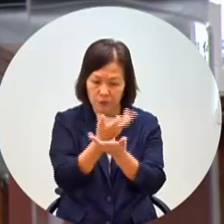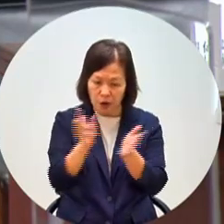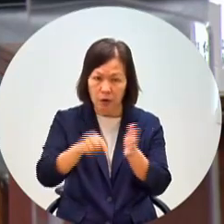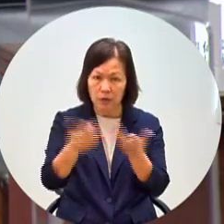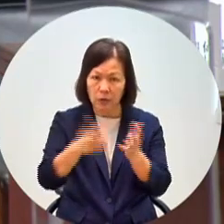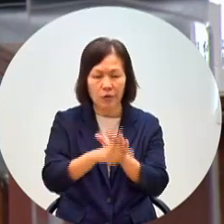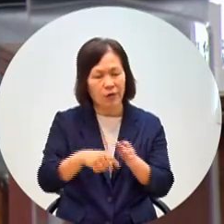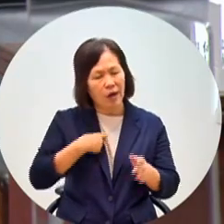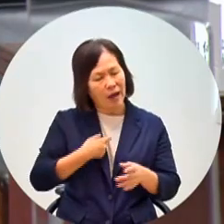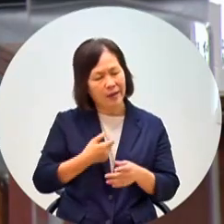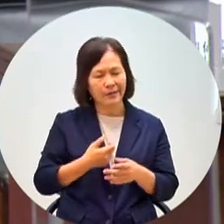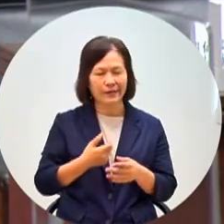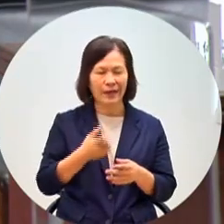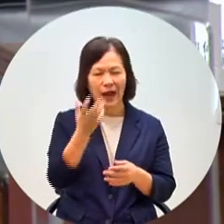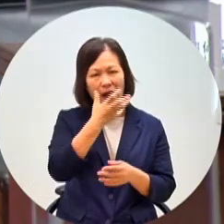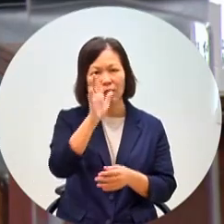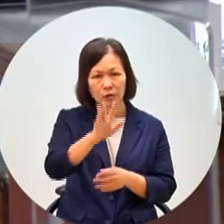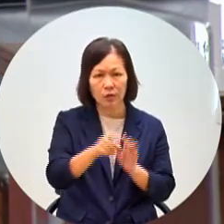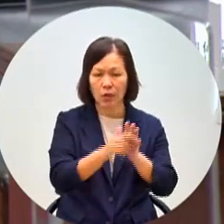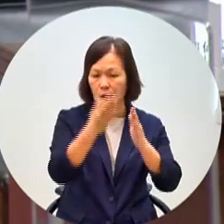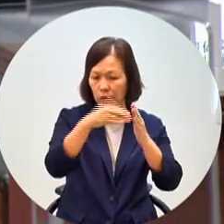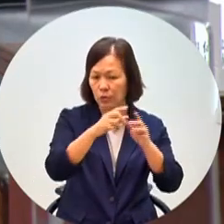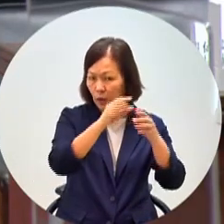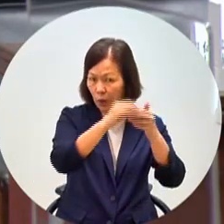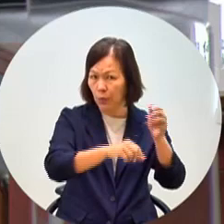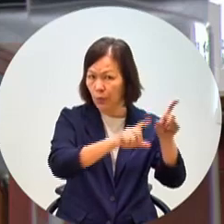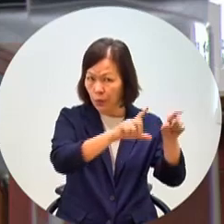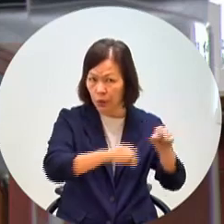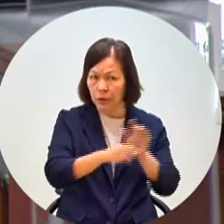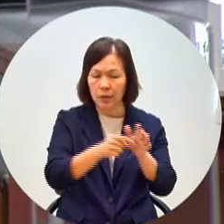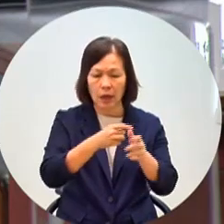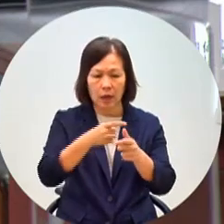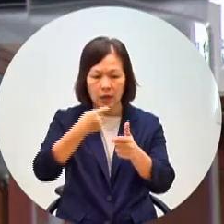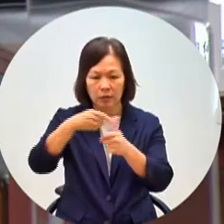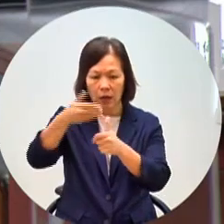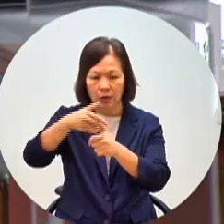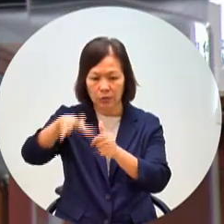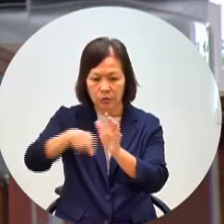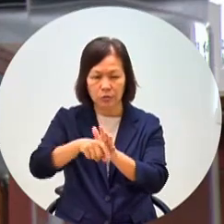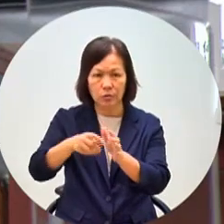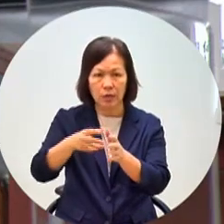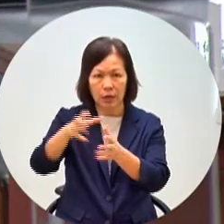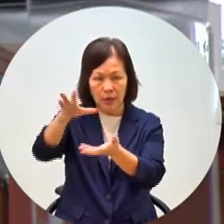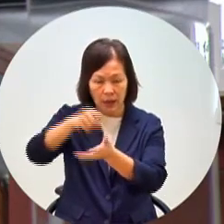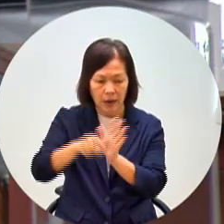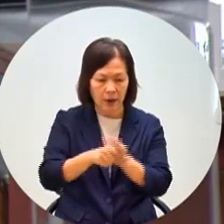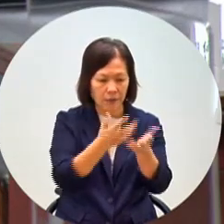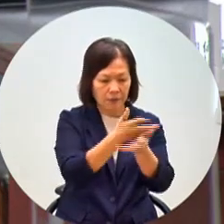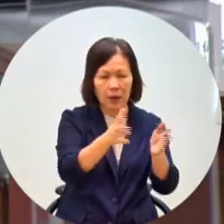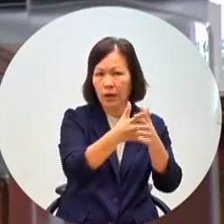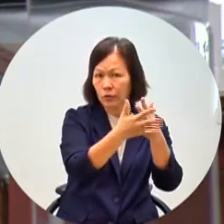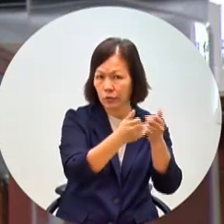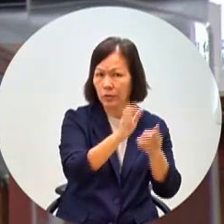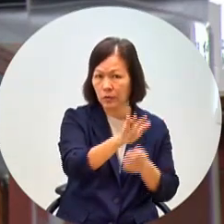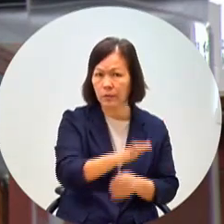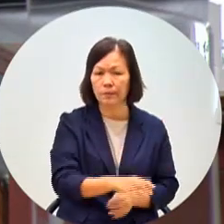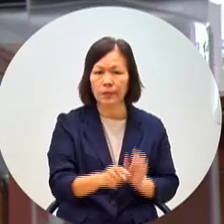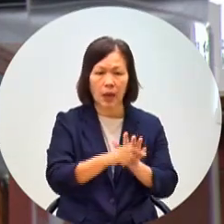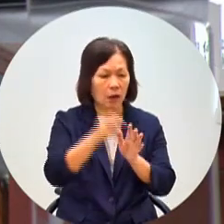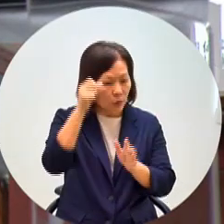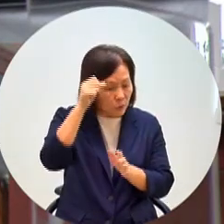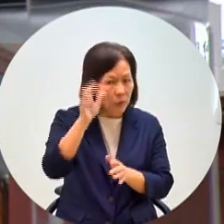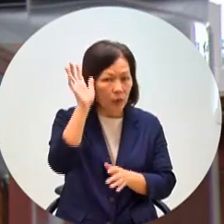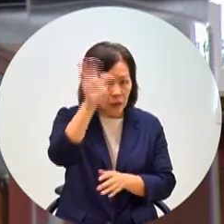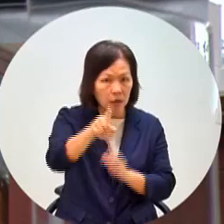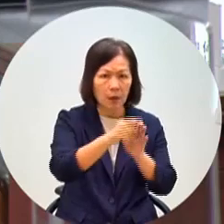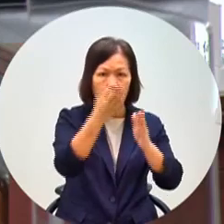的。学校按照规定跟教育局领快筛回来发给学校给学生，结果5天后